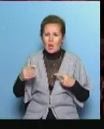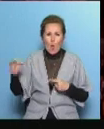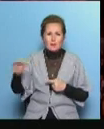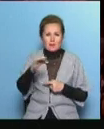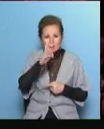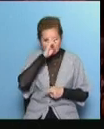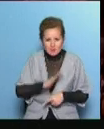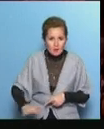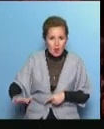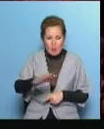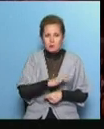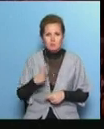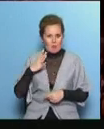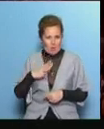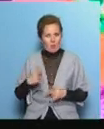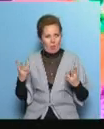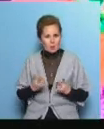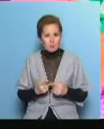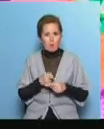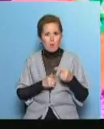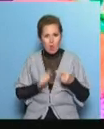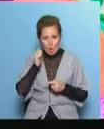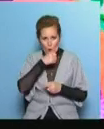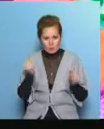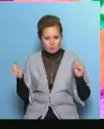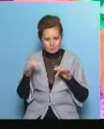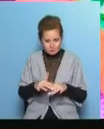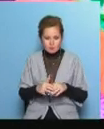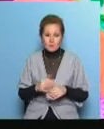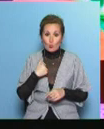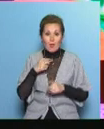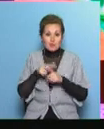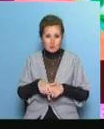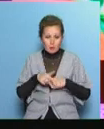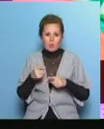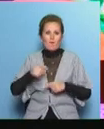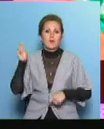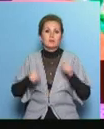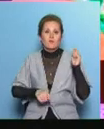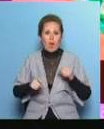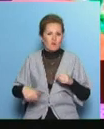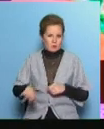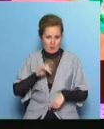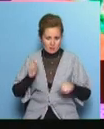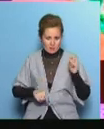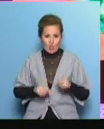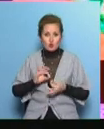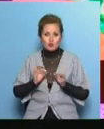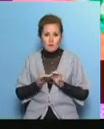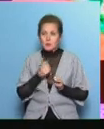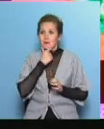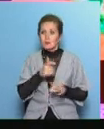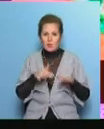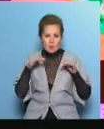стран, понадобилось полгода. У вас цирк, фестиваль фестивалей. И ижевские зрители такой искушенный, что его невозможно